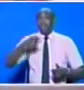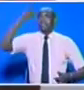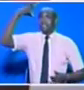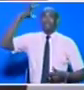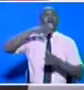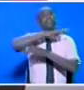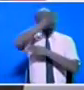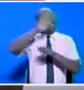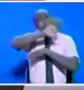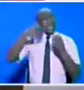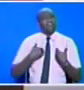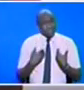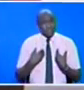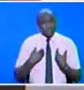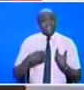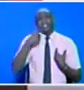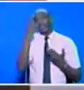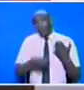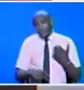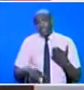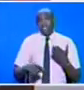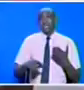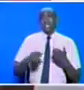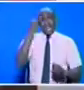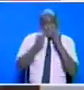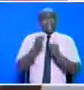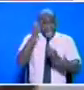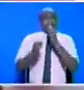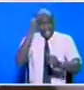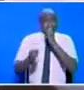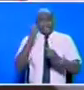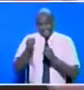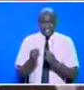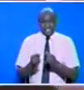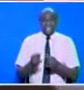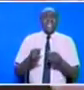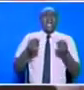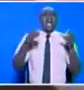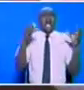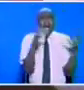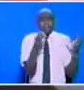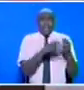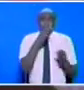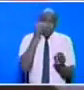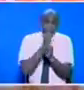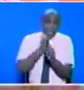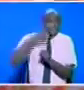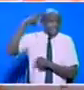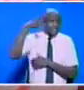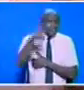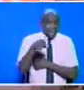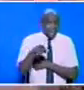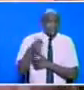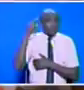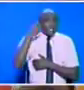katika kila sehemu. Wanasema last mile, last mile. Ile kampuni inatengeneza poles za stima.